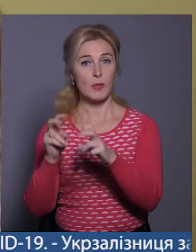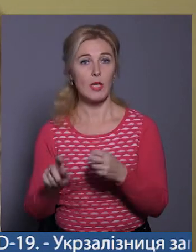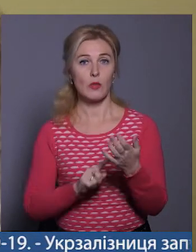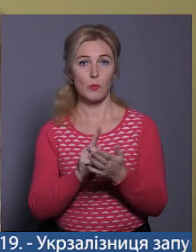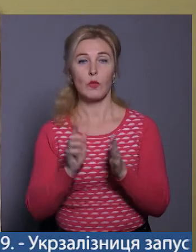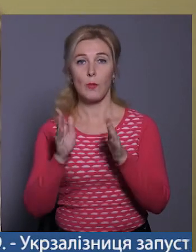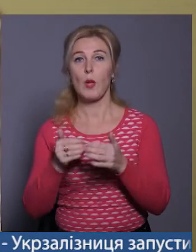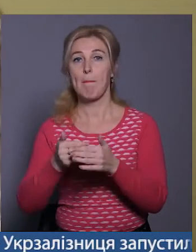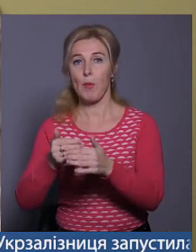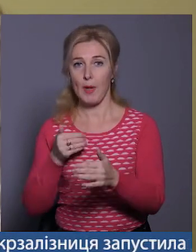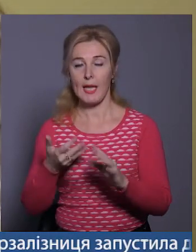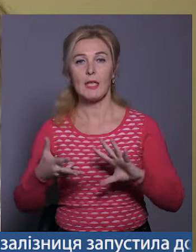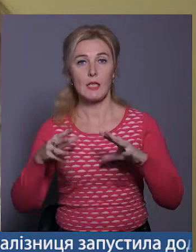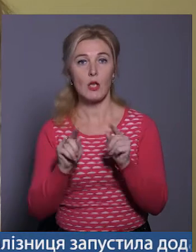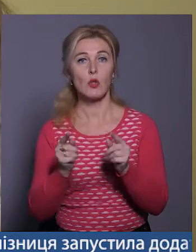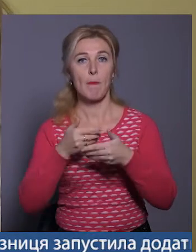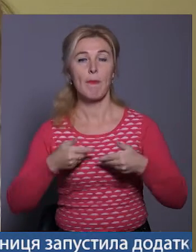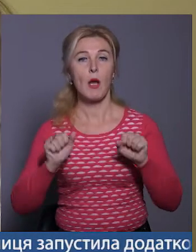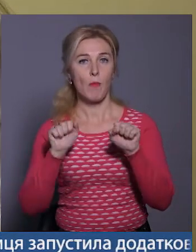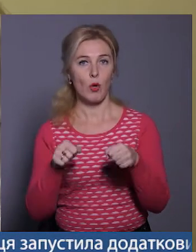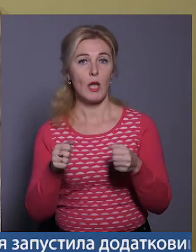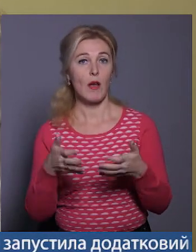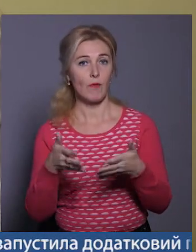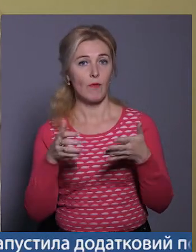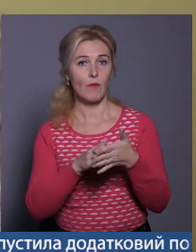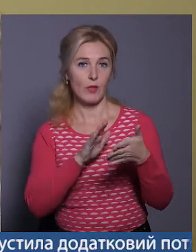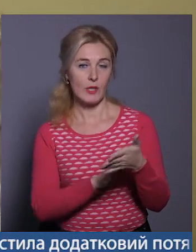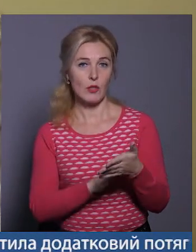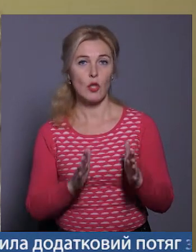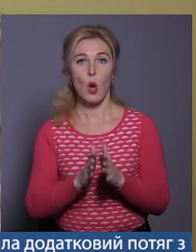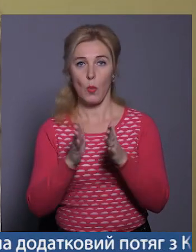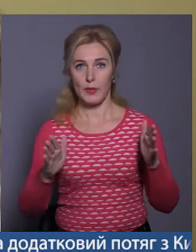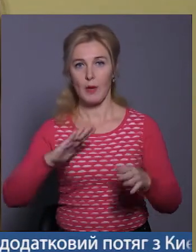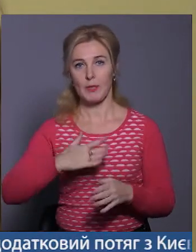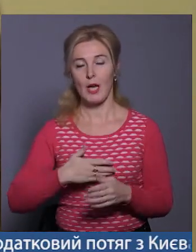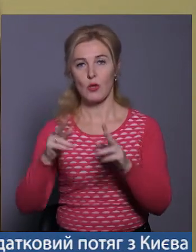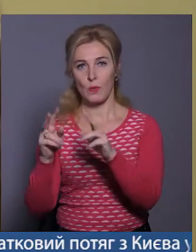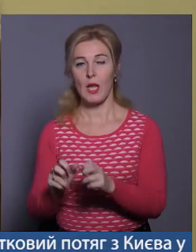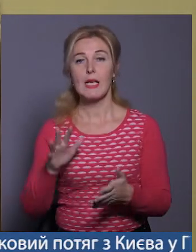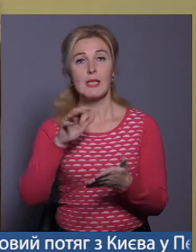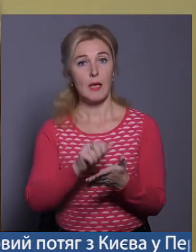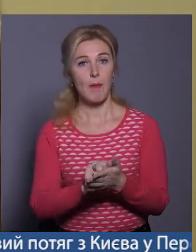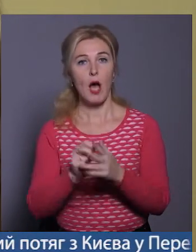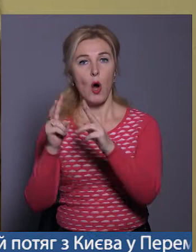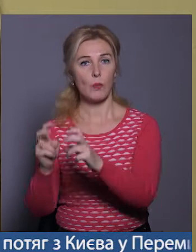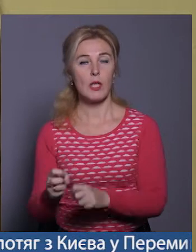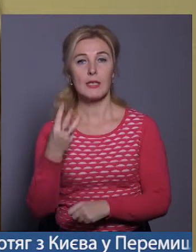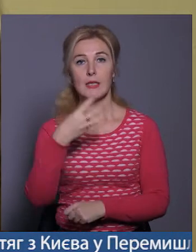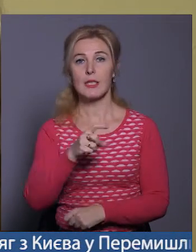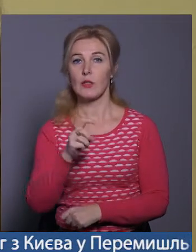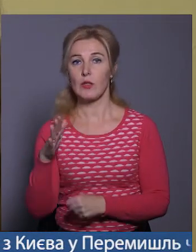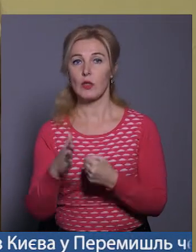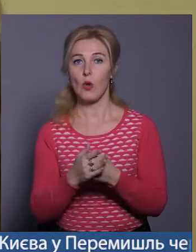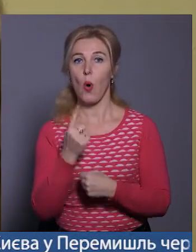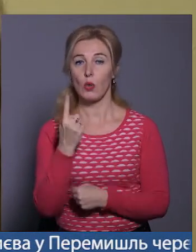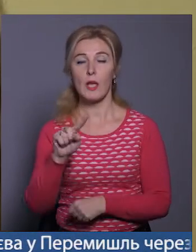бути попередній діагноз для того, щоб ми могли визначити об'єм нашого обстеження. Займає обстеження від 30 хвилин до